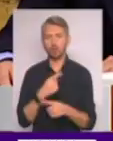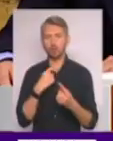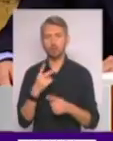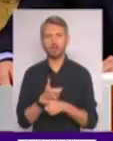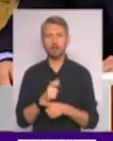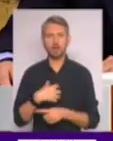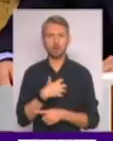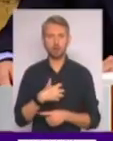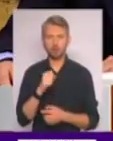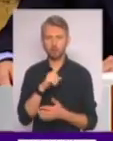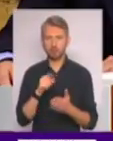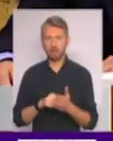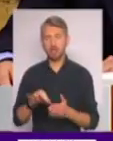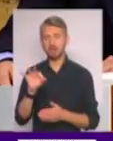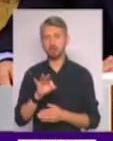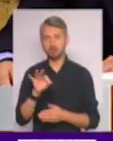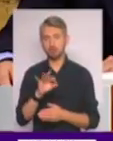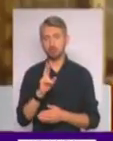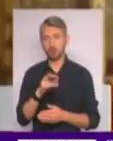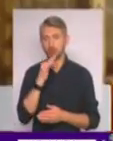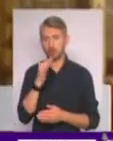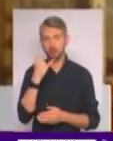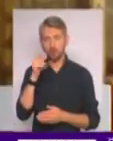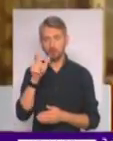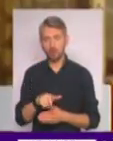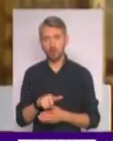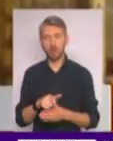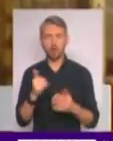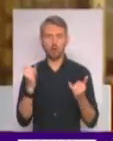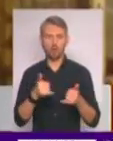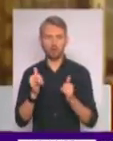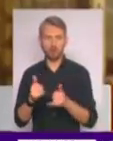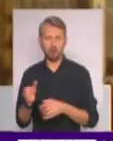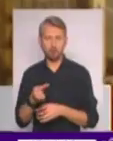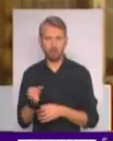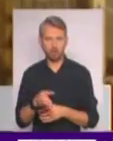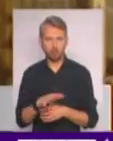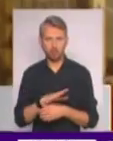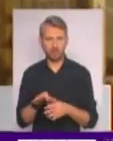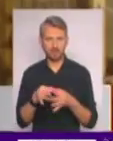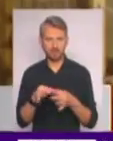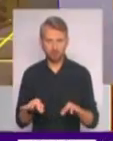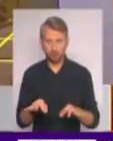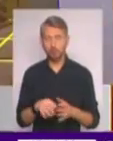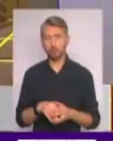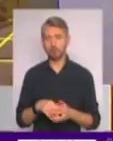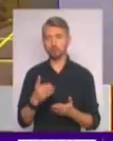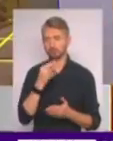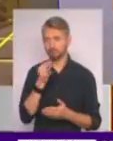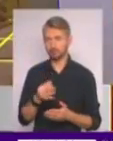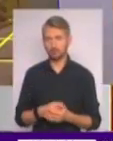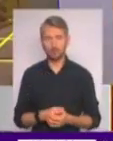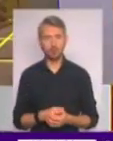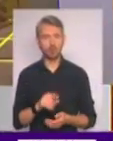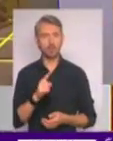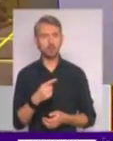надактуальному запитанні з приводу, як висловився нас додзвонювач, розливають горілку несанкціоновано. Прошу, пане Вадиме, ваша відповідь. Чому